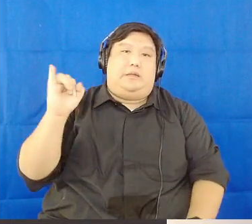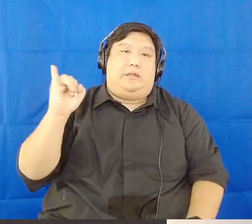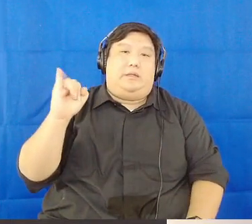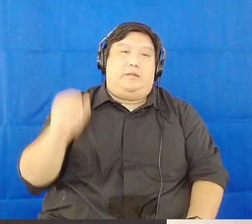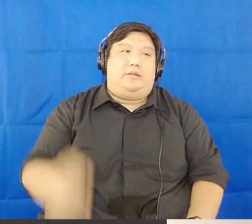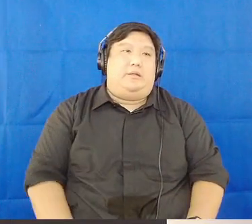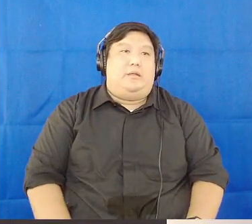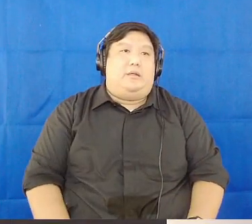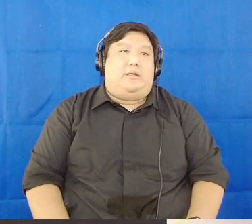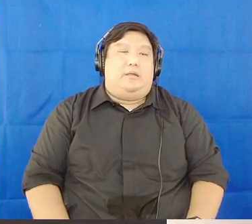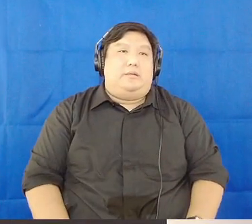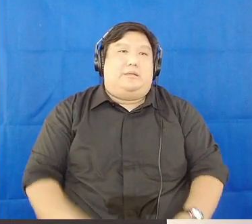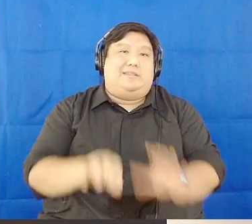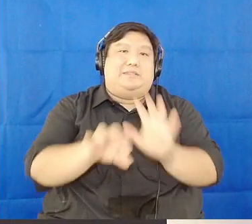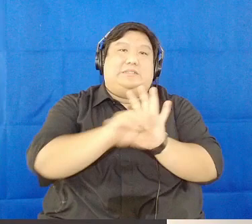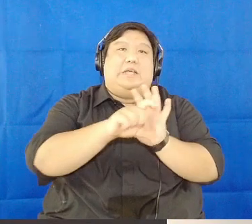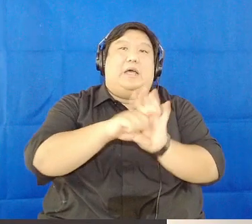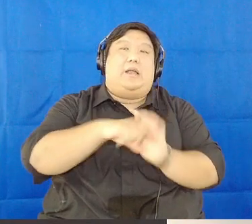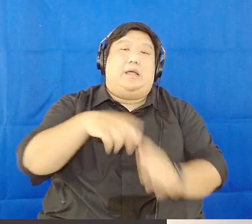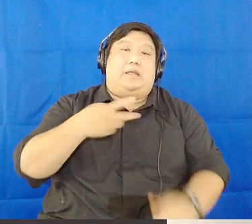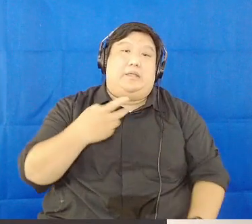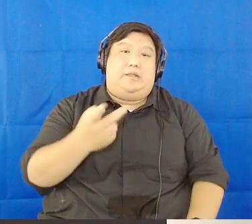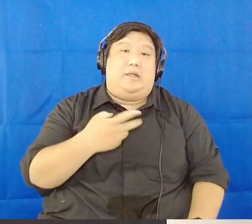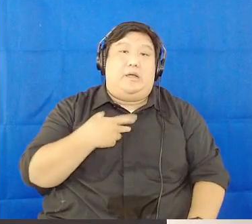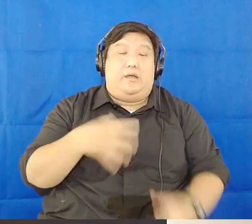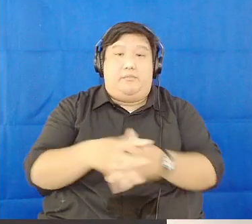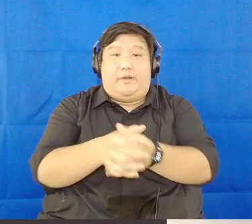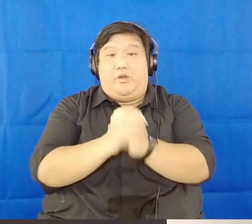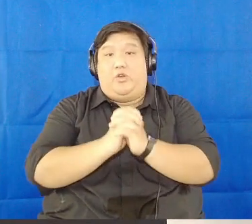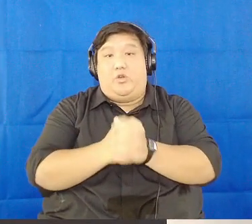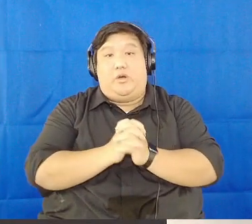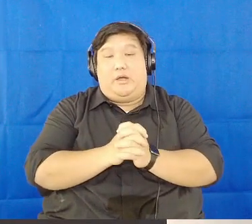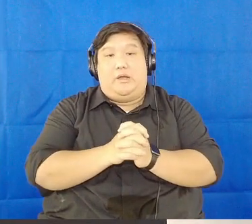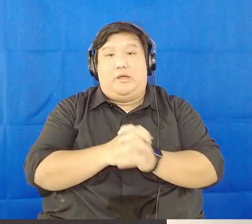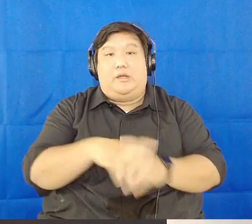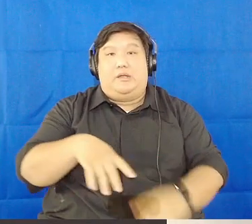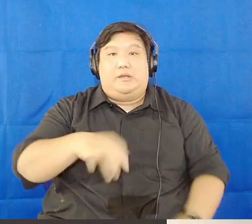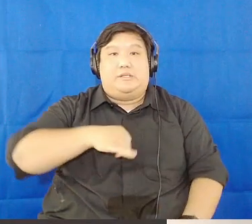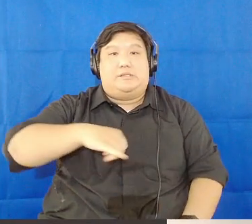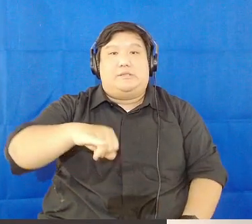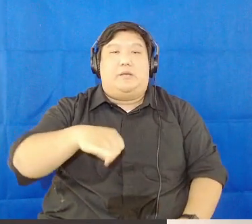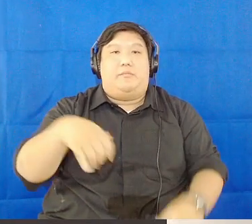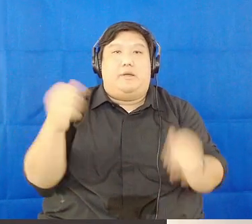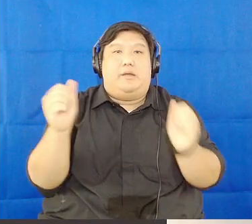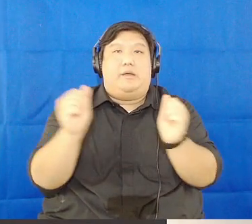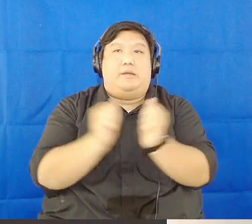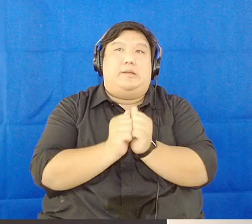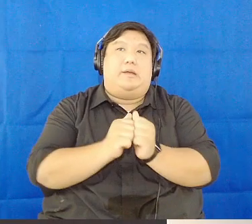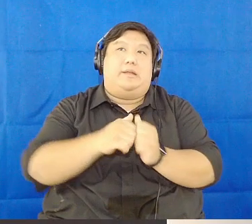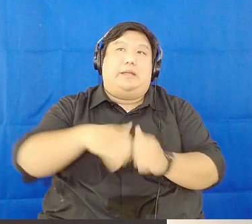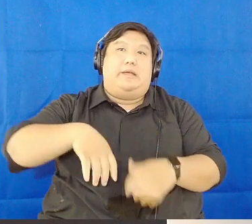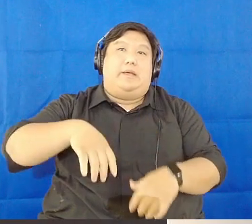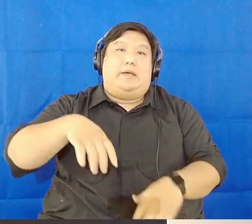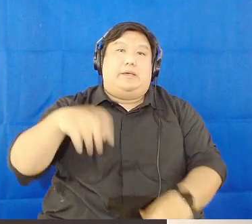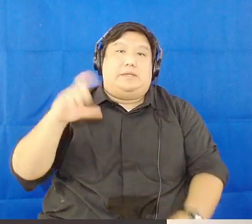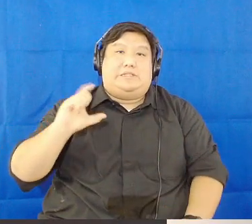atau ditentukan oleh cara kita beriman. Atau dengan kata lain, apa yang